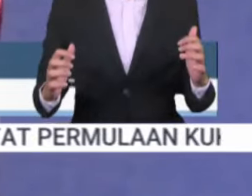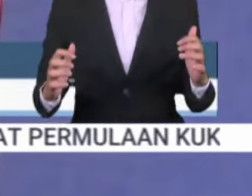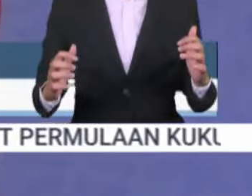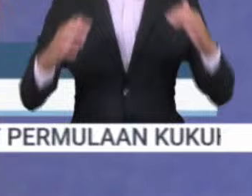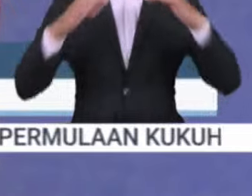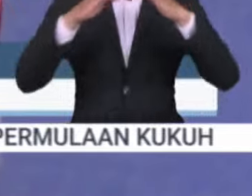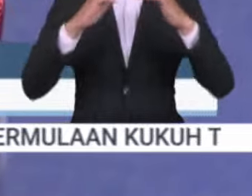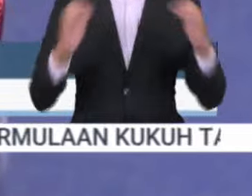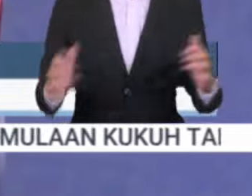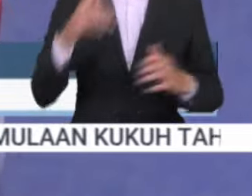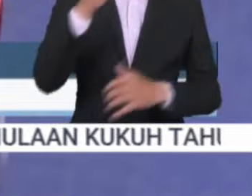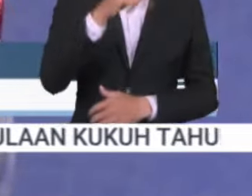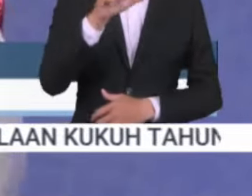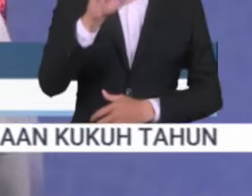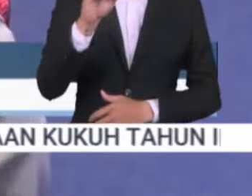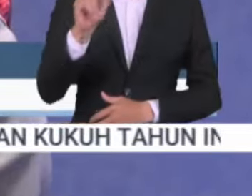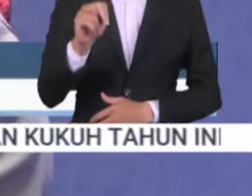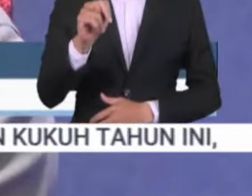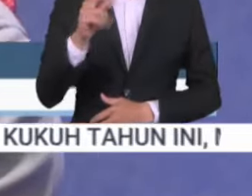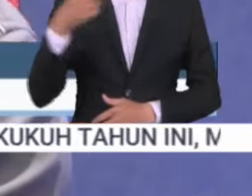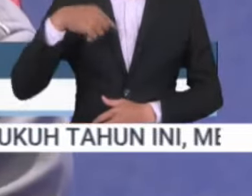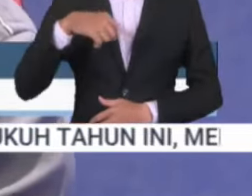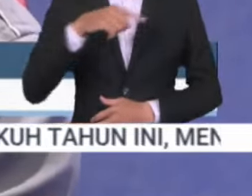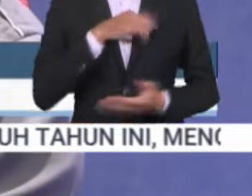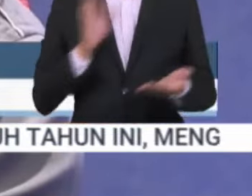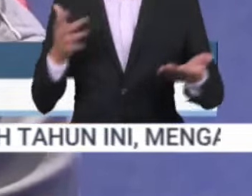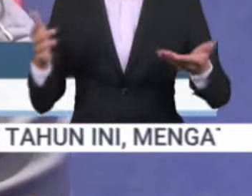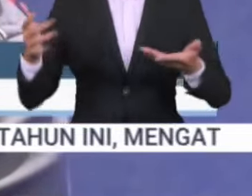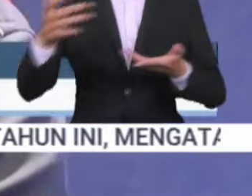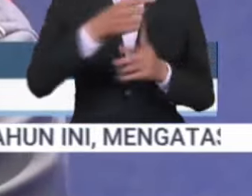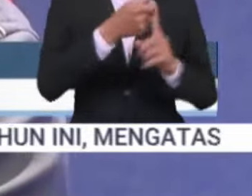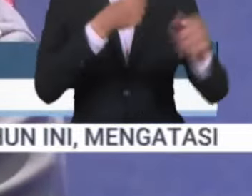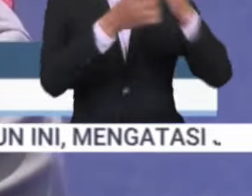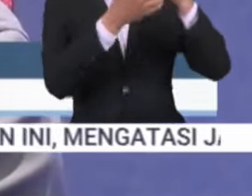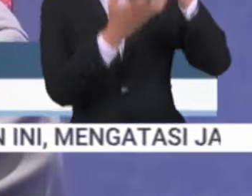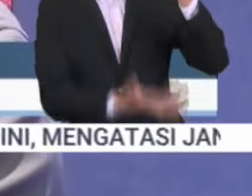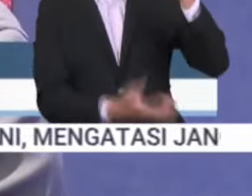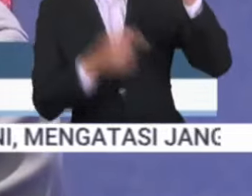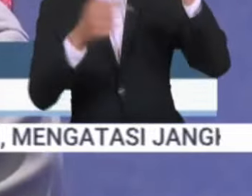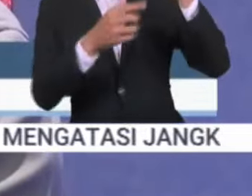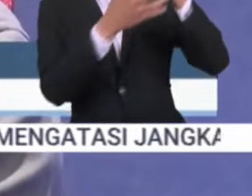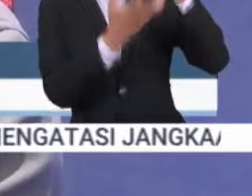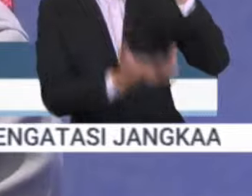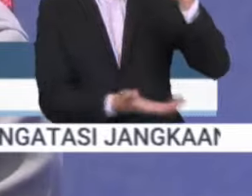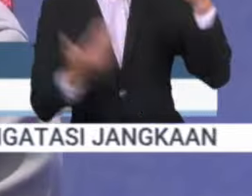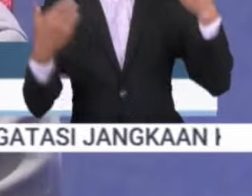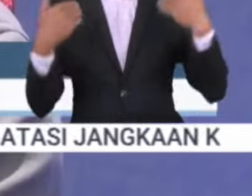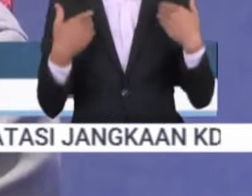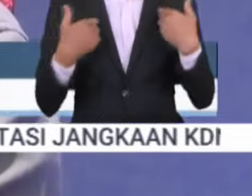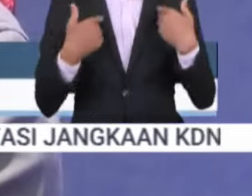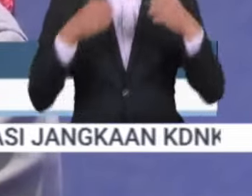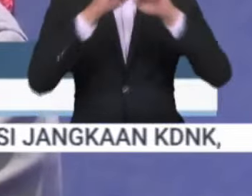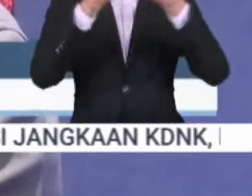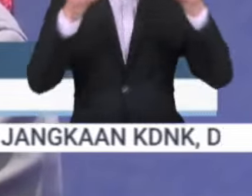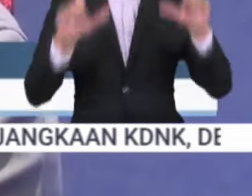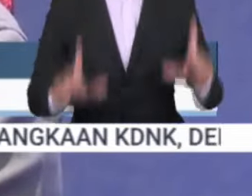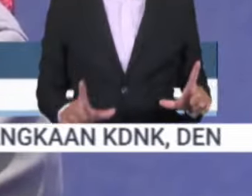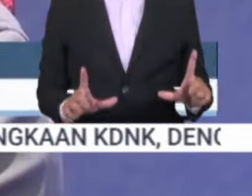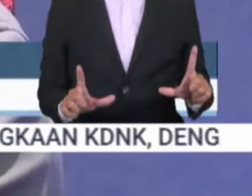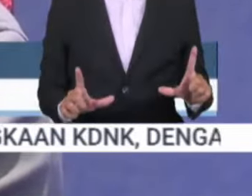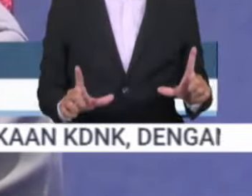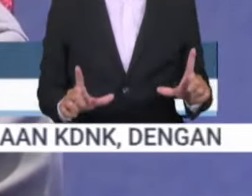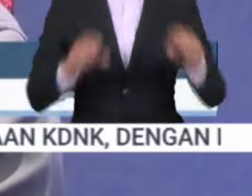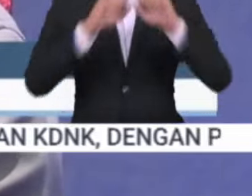tu, durian kelun kita ambil yang semua bekalan yang kita dapat adalah bekalan yang punya orang cakap apa, sijil.